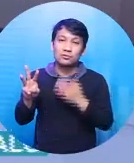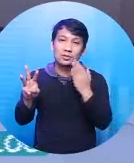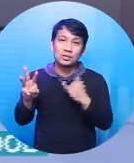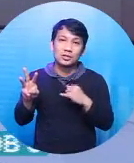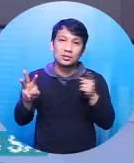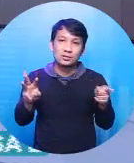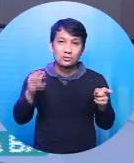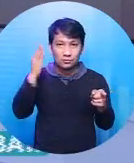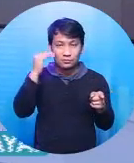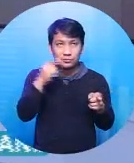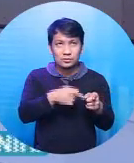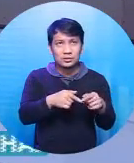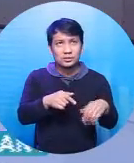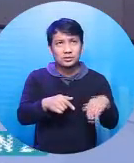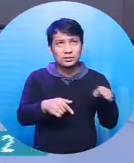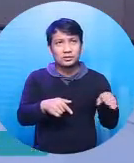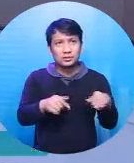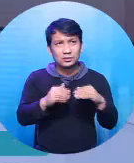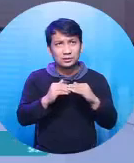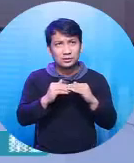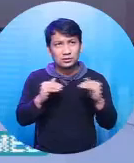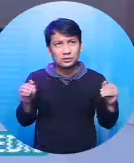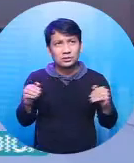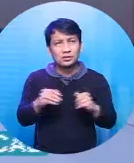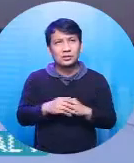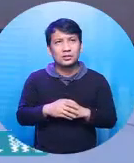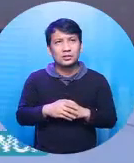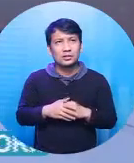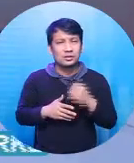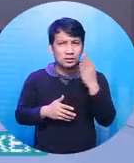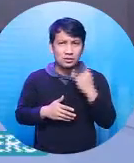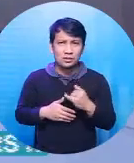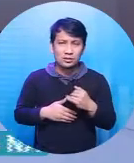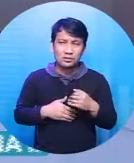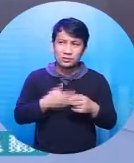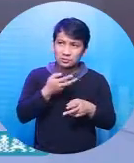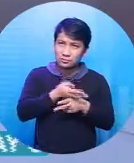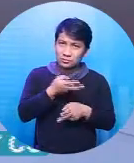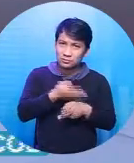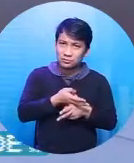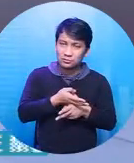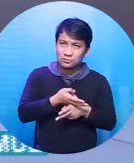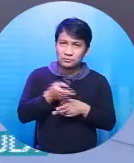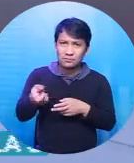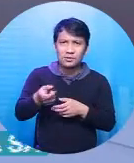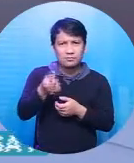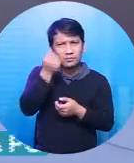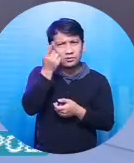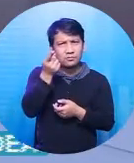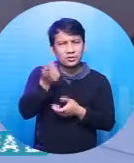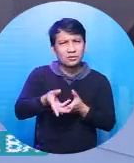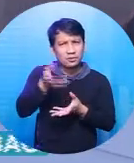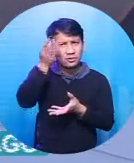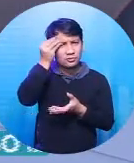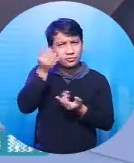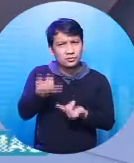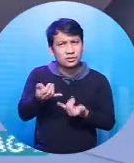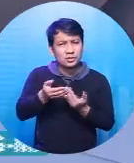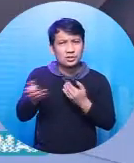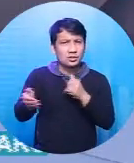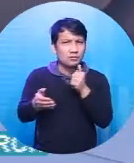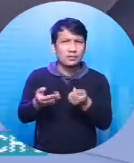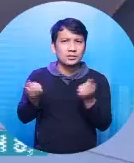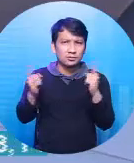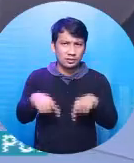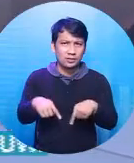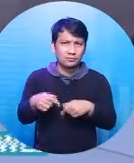para maaksyonan. At upang meron din po tayong pagkapulutang aral nang sa gayon, hindi po mangyari